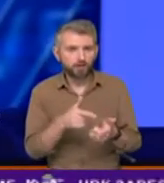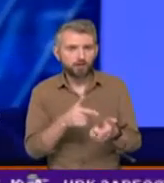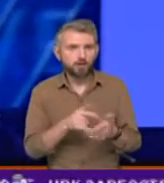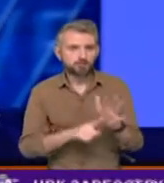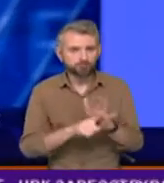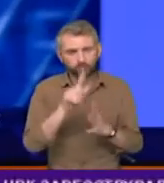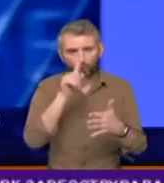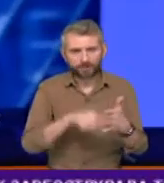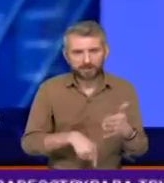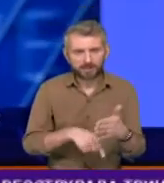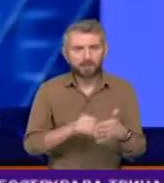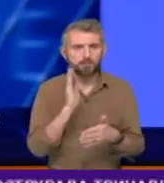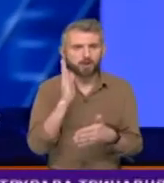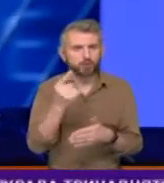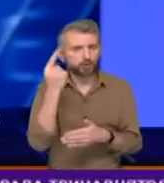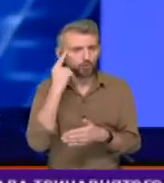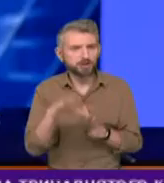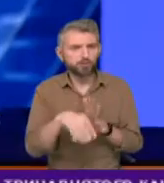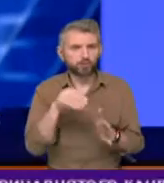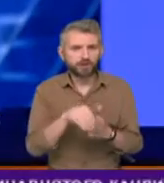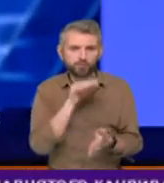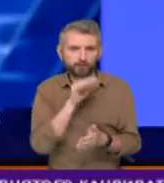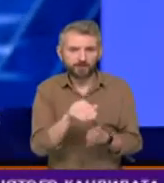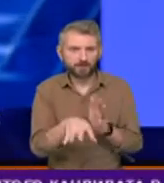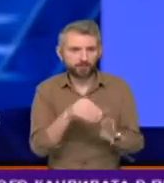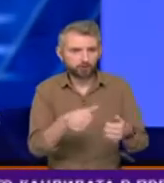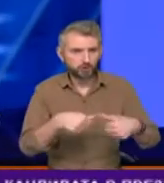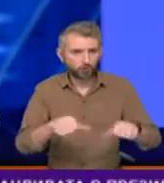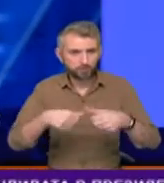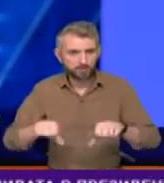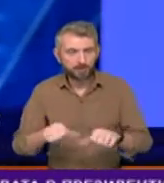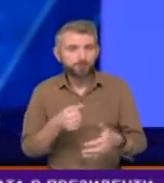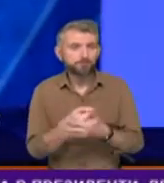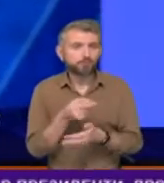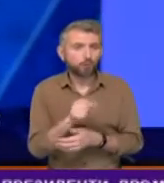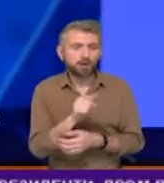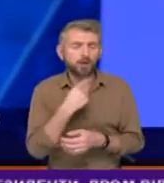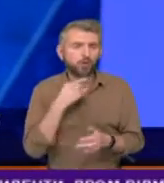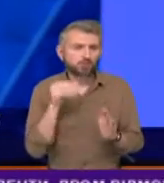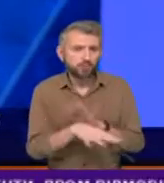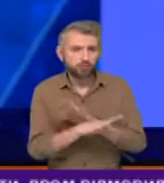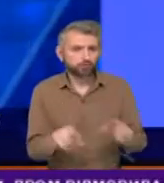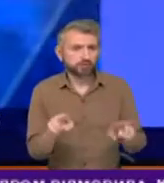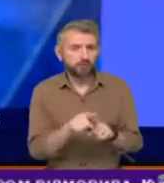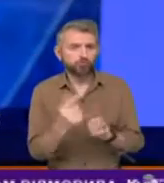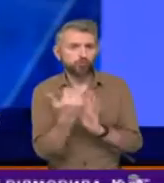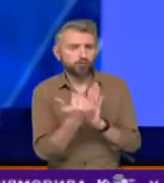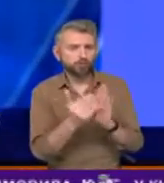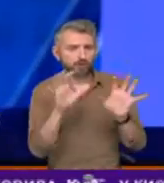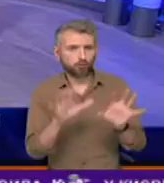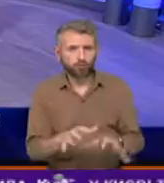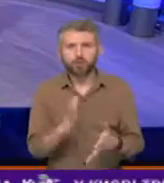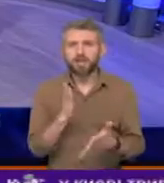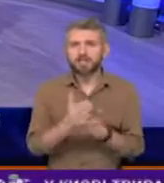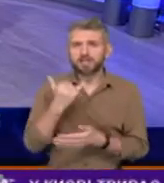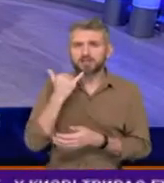довіри, і навіть до майбутнього думати про виборчі, професійні виборчі комісії, доти вони просто не проголосують за таку норму закону. У нас є телефонний